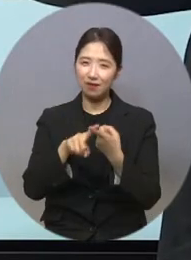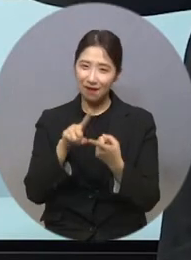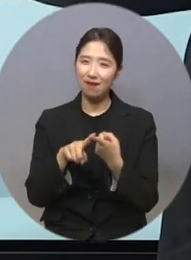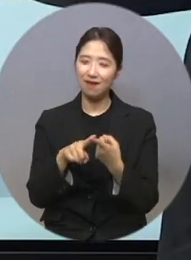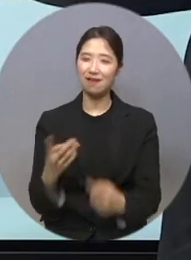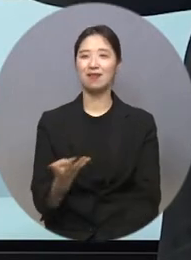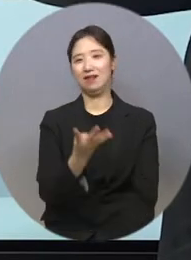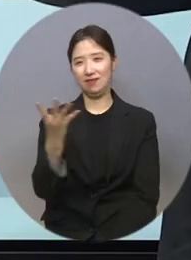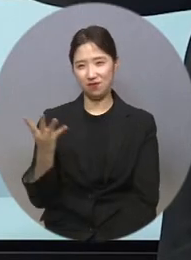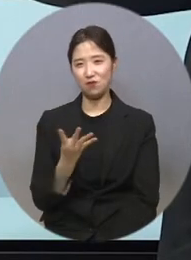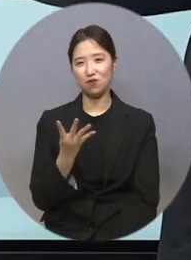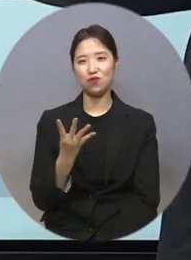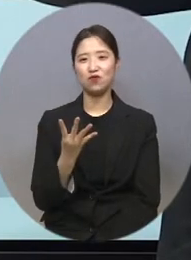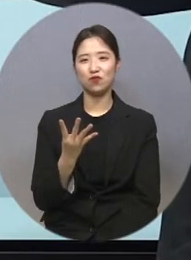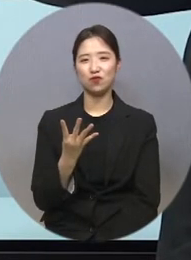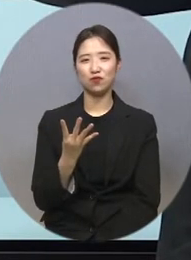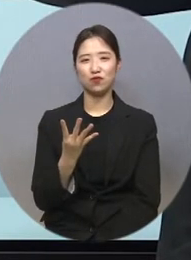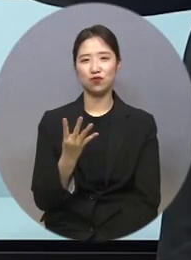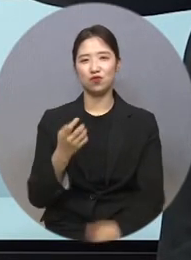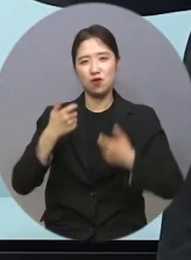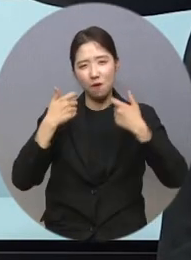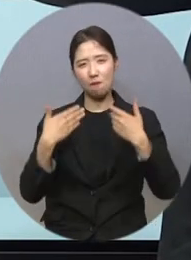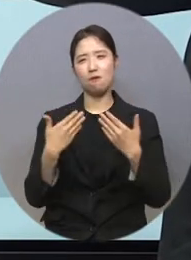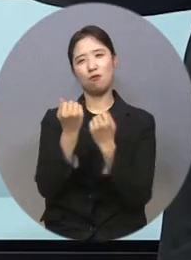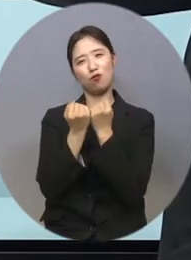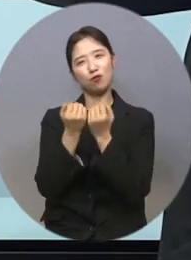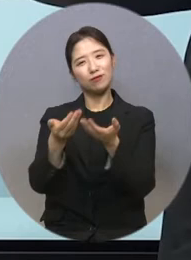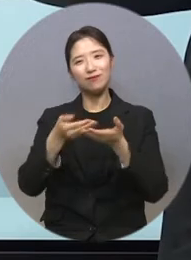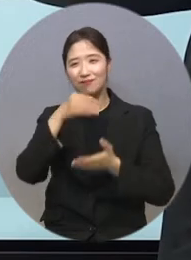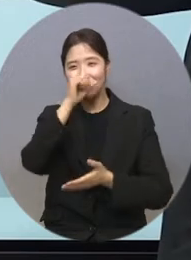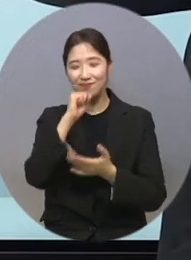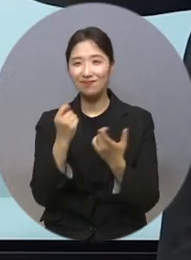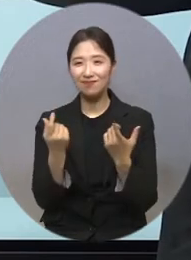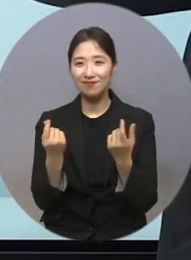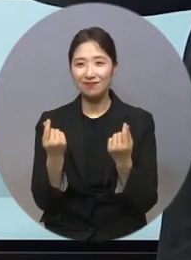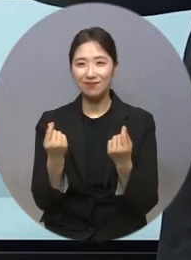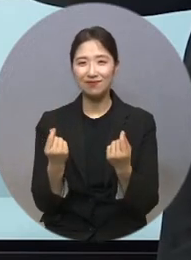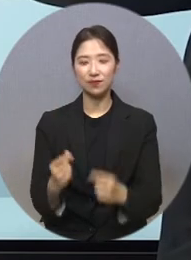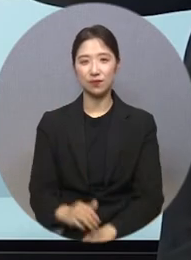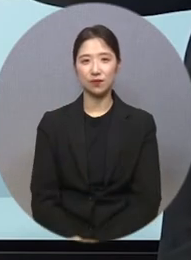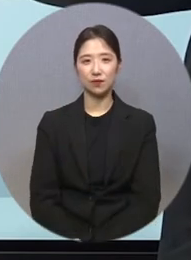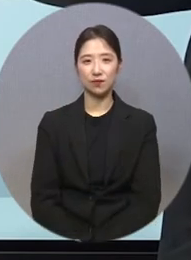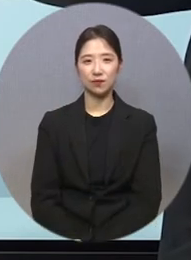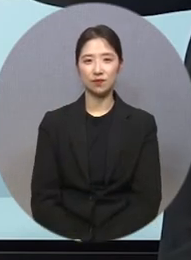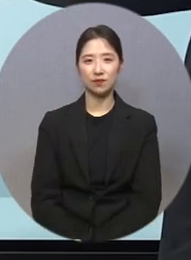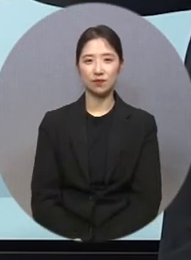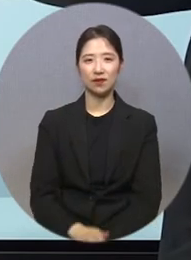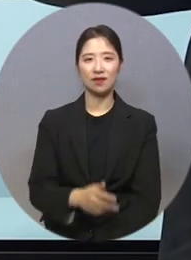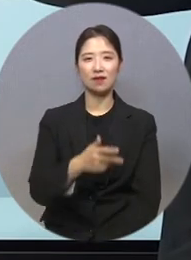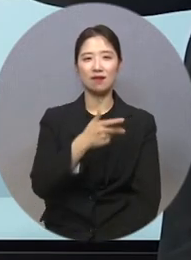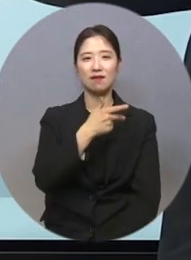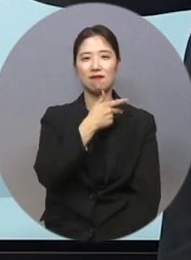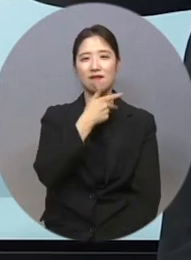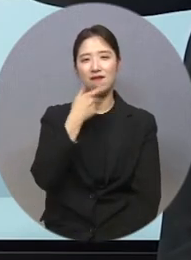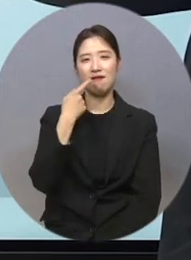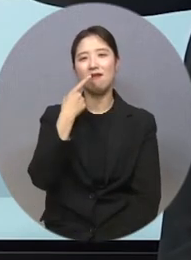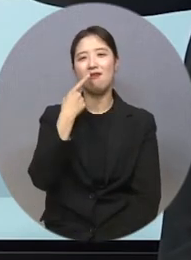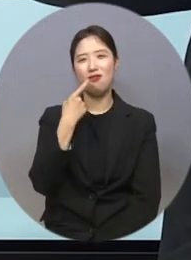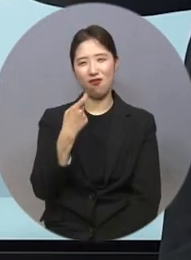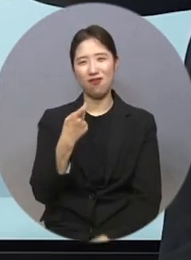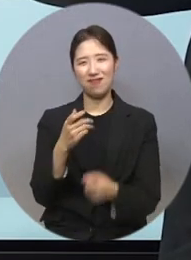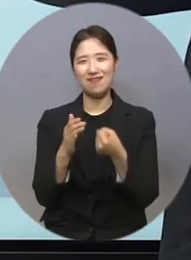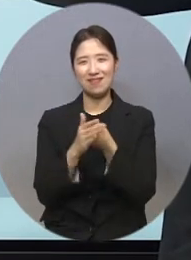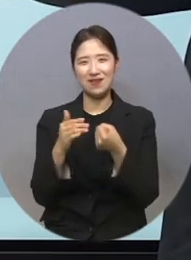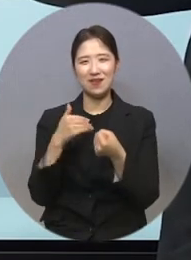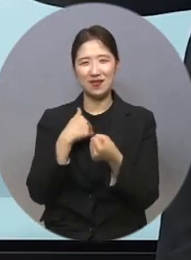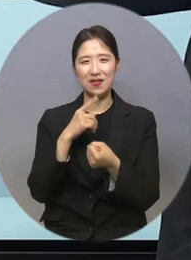좀 뭐랄까요? 정확히 좀 설명해 주시면 어떨까 그런 생각이 들어요. 영어이기 때문에 제가 또